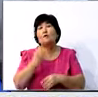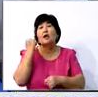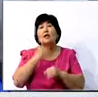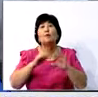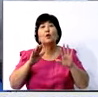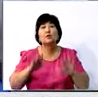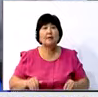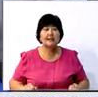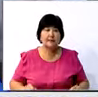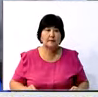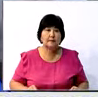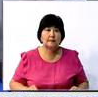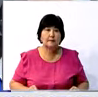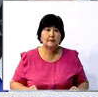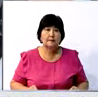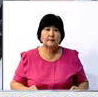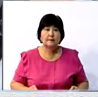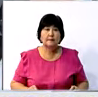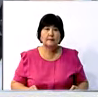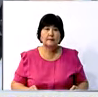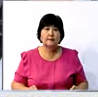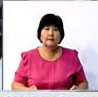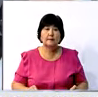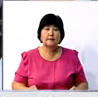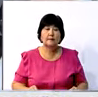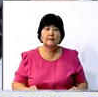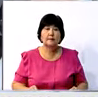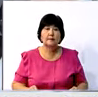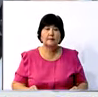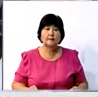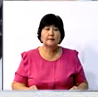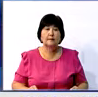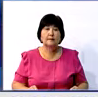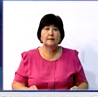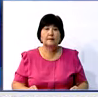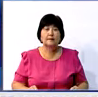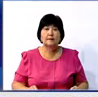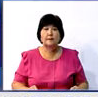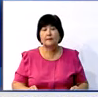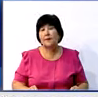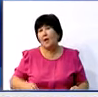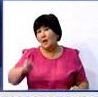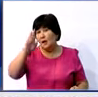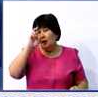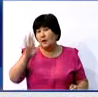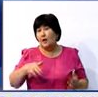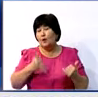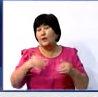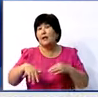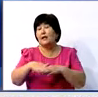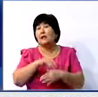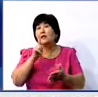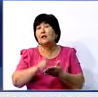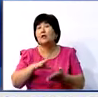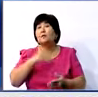мест. Галымжан Жумназар, Тажимурат Альжанов и Сашарип Утосхансатпай, телеканал «Кызылорда». Государственные услуги для населения